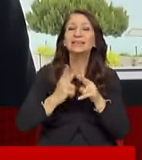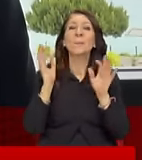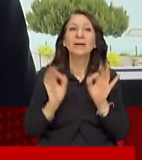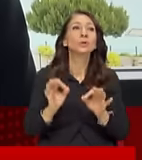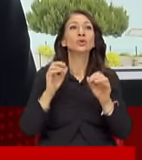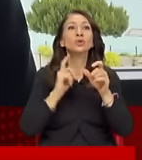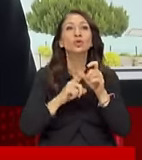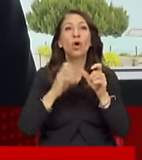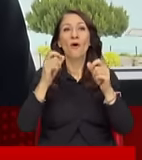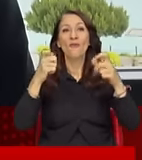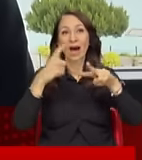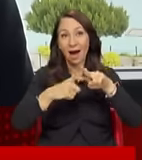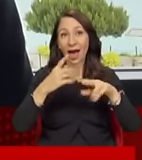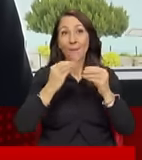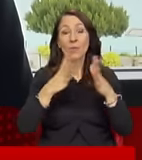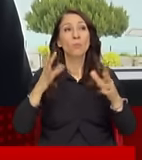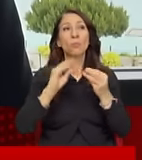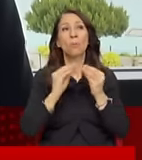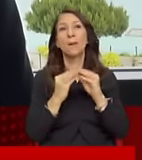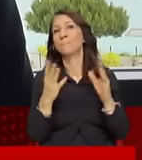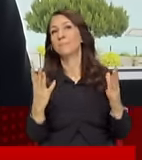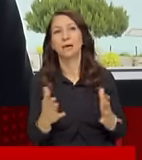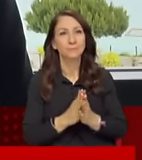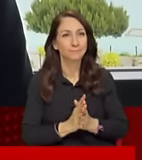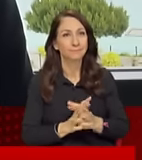başlayalım. Çukurova'nın en büyük problemi nedir?